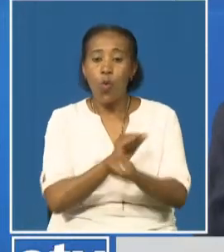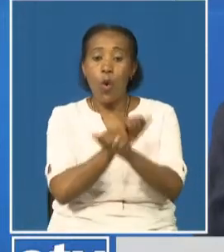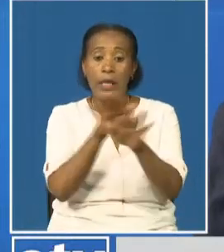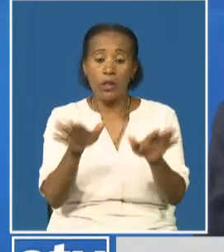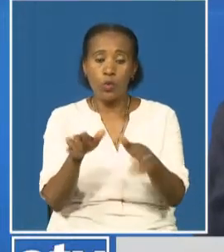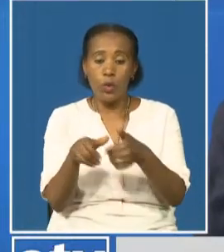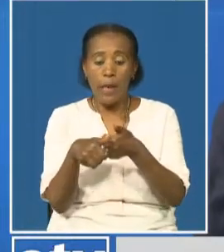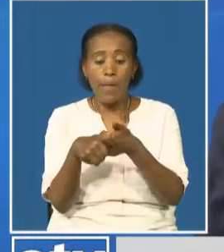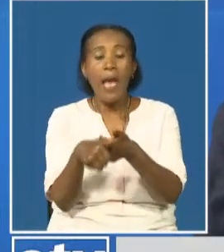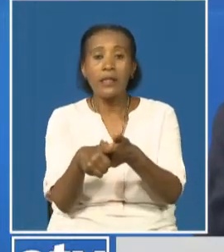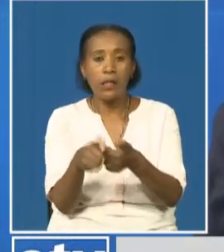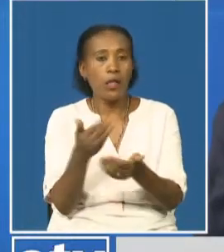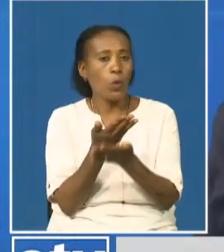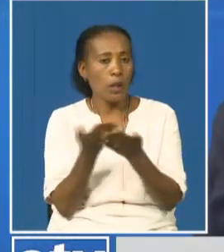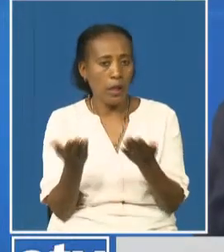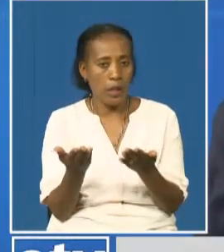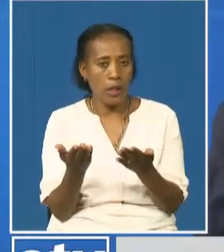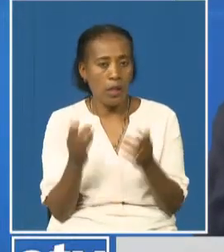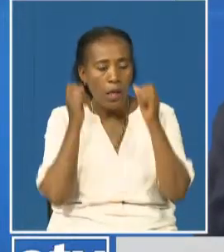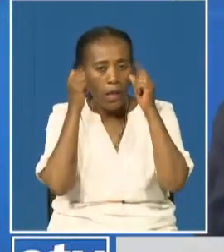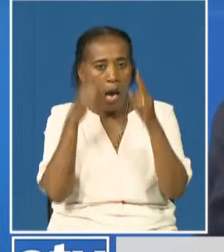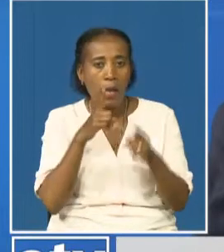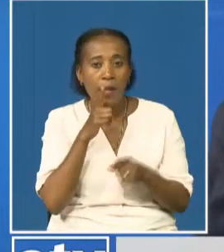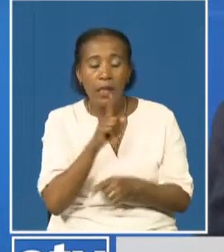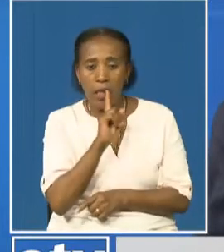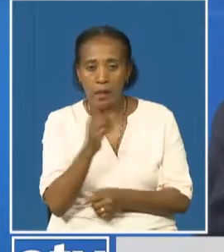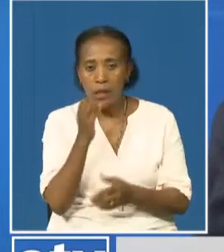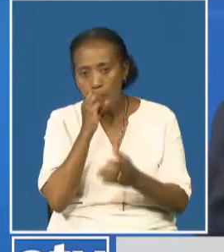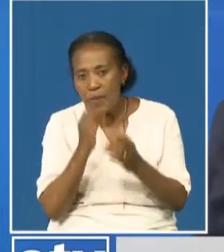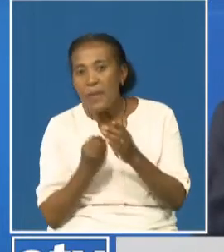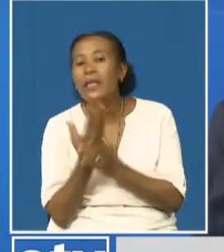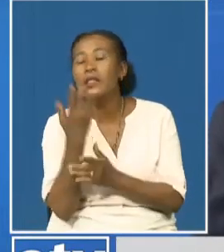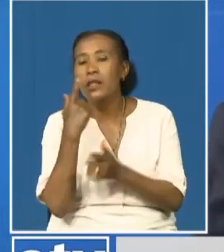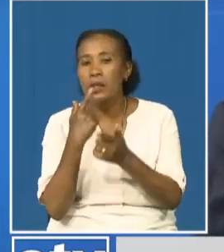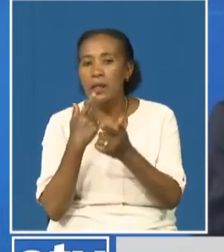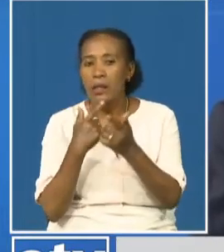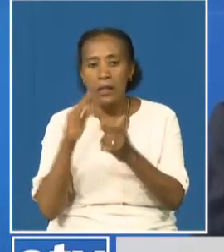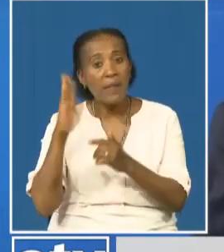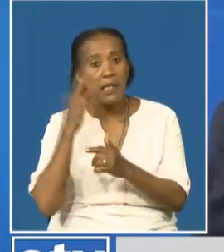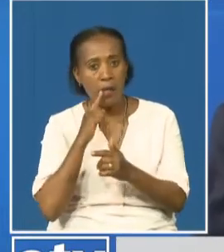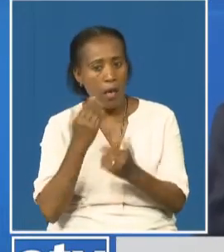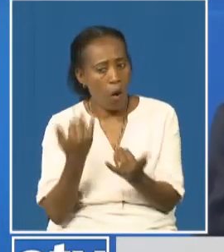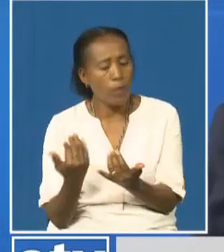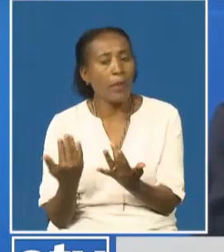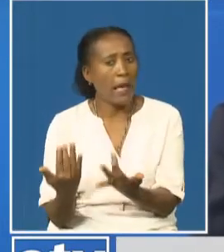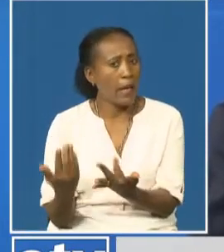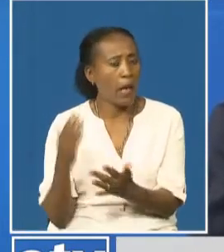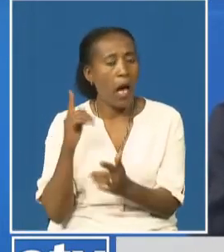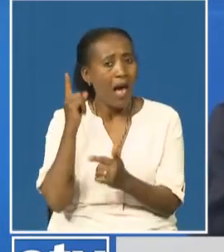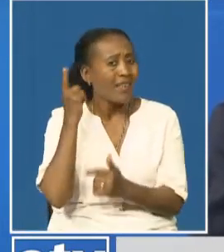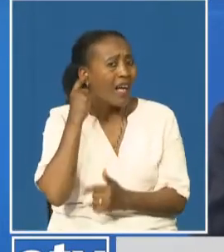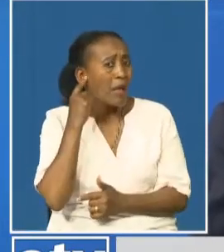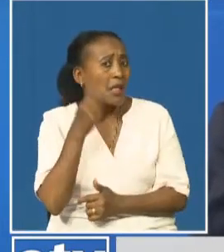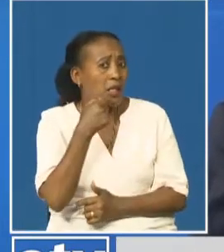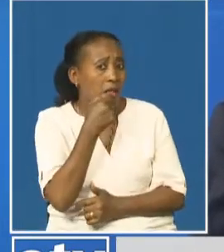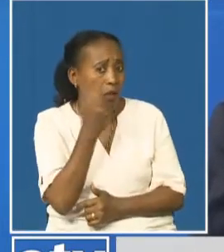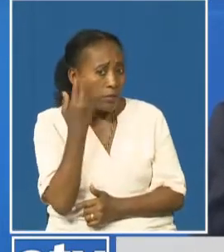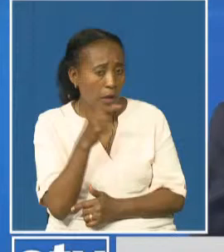ወረርሽኙ የሚያስከትለውን ነገር ካለመረዳትም የሚመነጭ መስለኛል አሁንም ገና ይመስለኛል ቅድም አንድ አድማጫችን